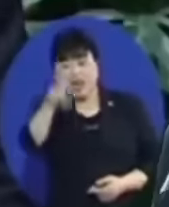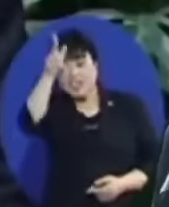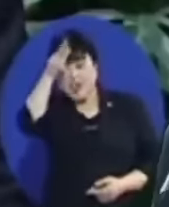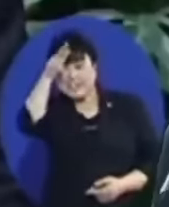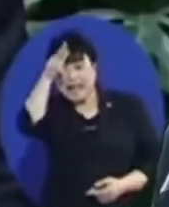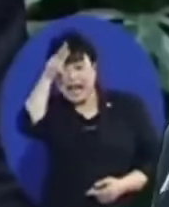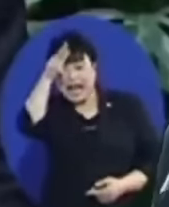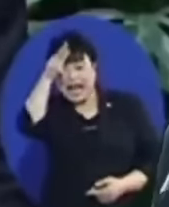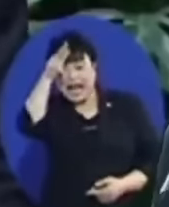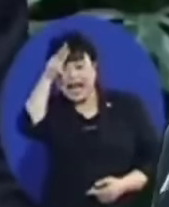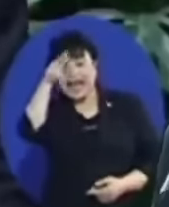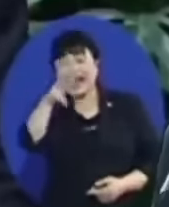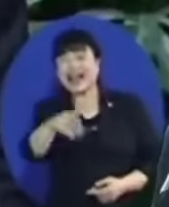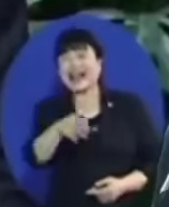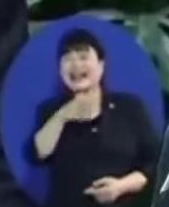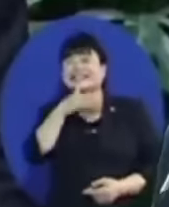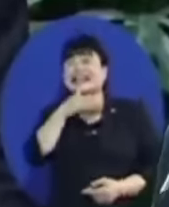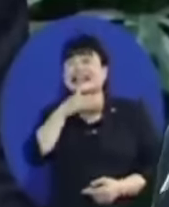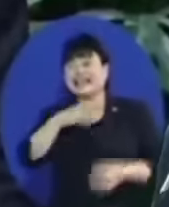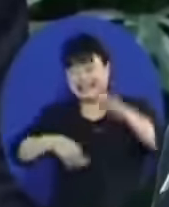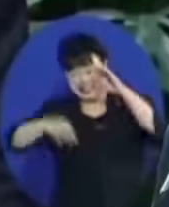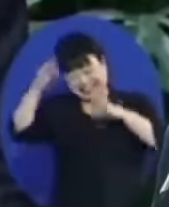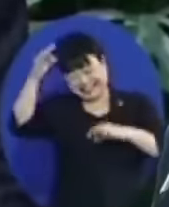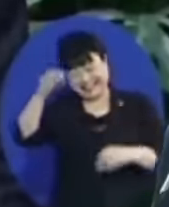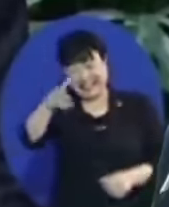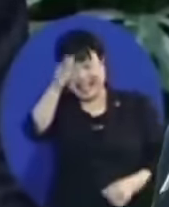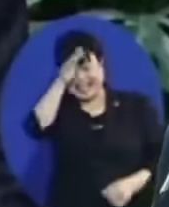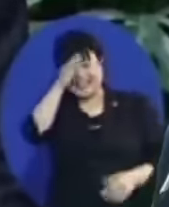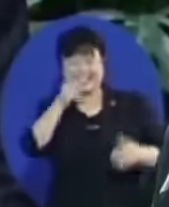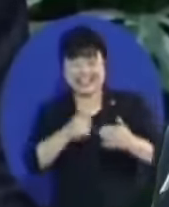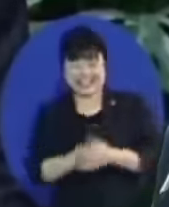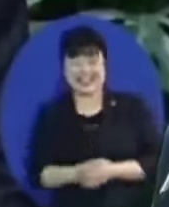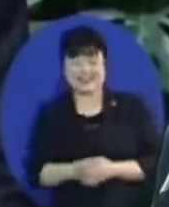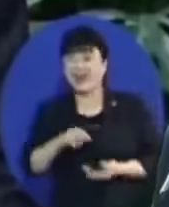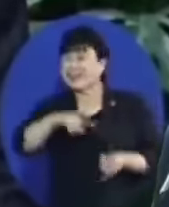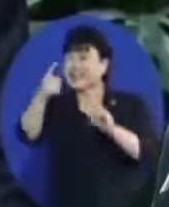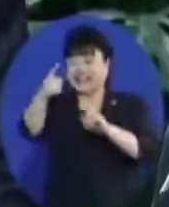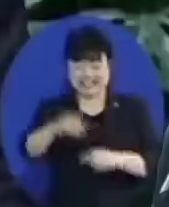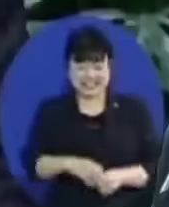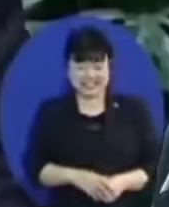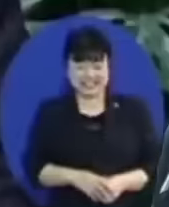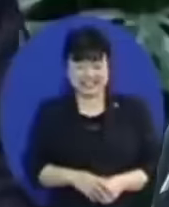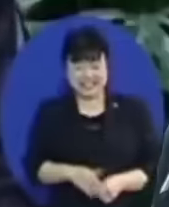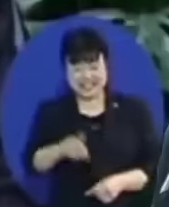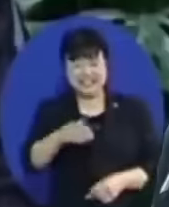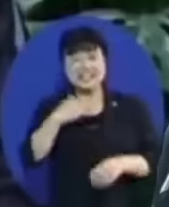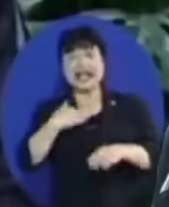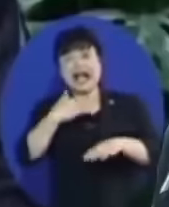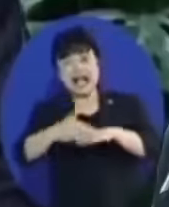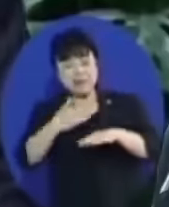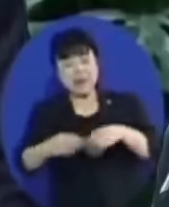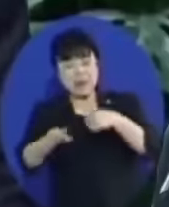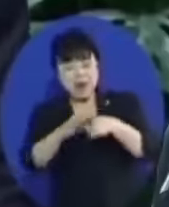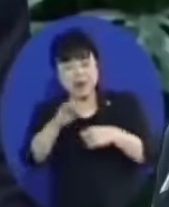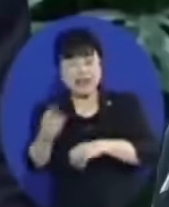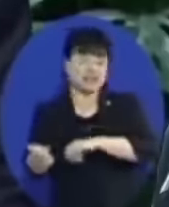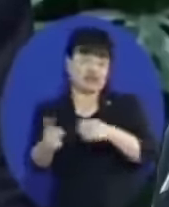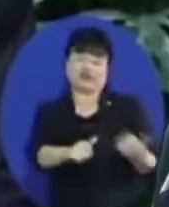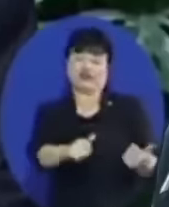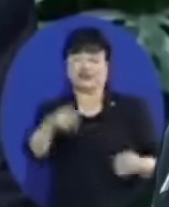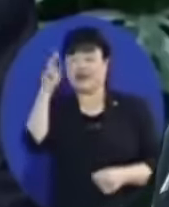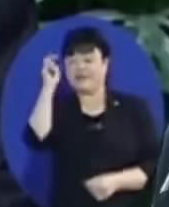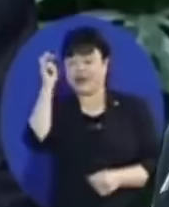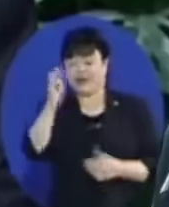경찰관이에요. 그 하는 말이 내가 경찰관이기 때문에 자네가 살았지. 내가 진짜 깡패였으면 오늘 저녁에 당신은